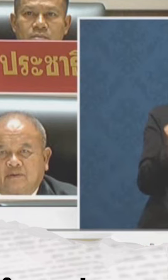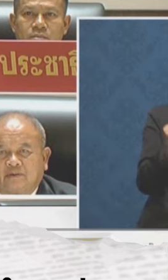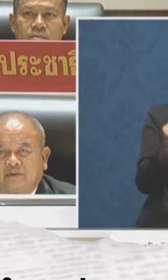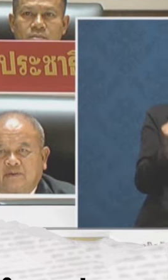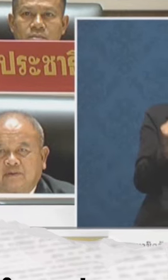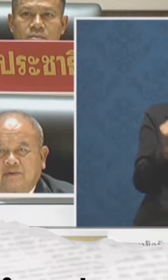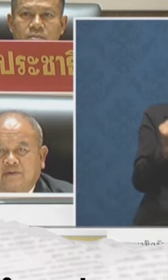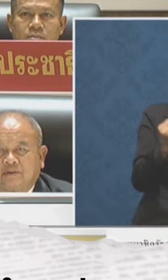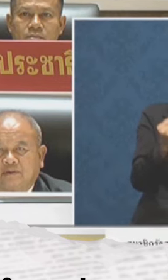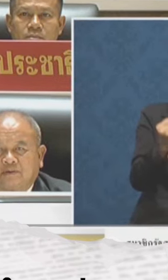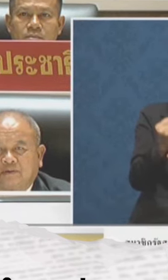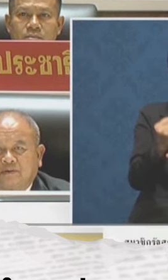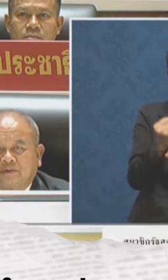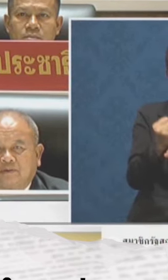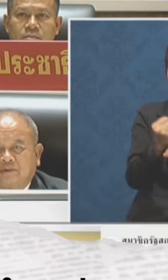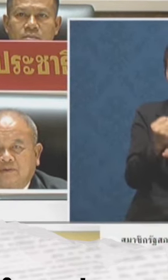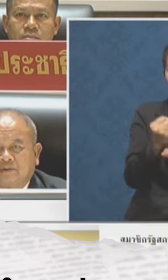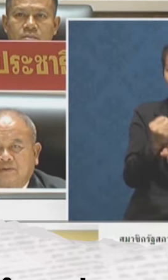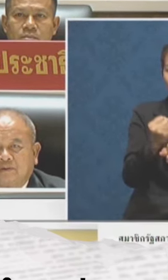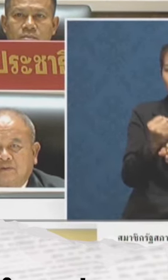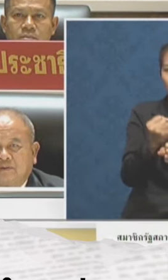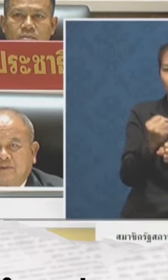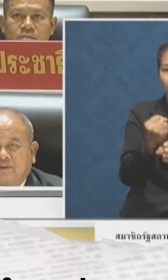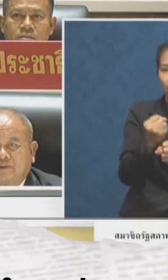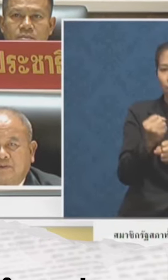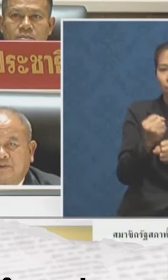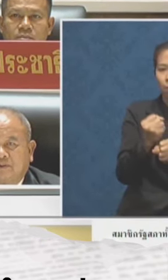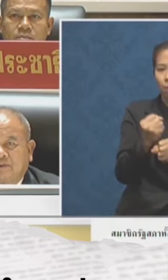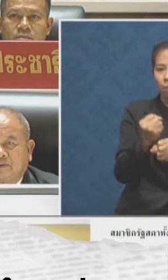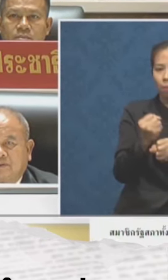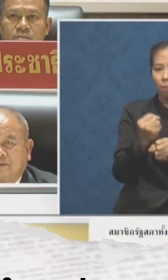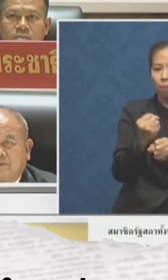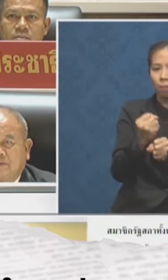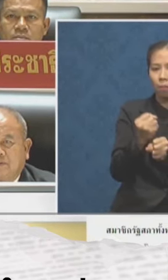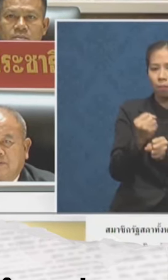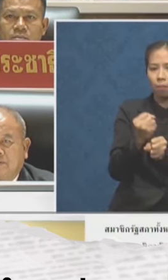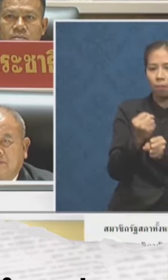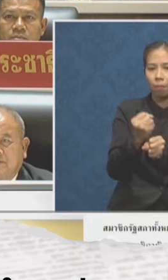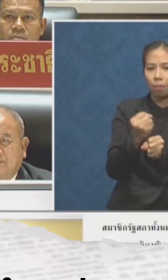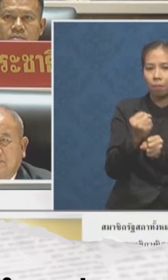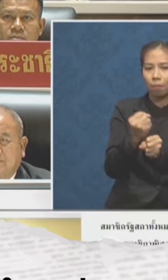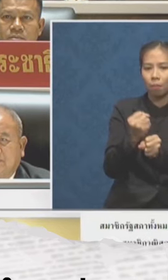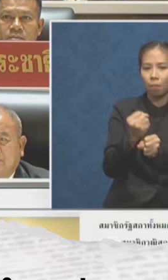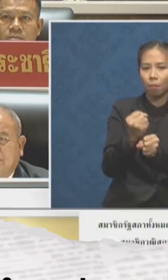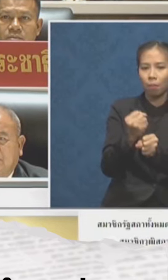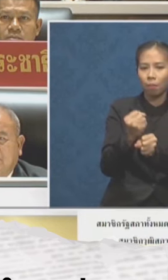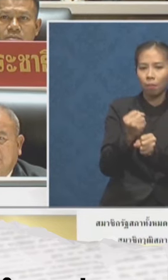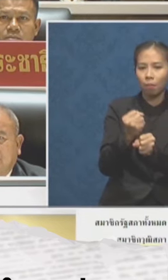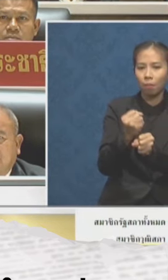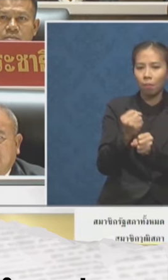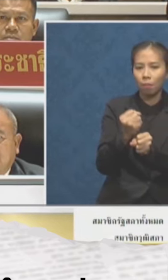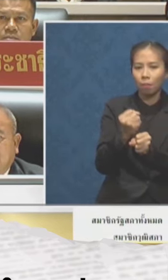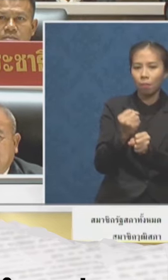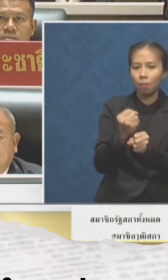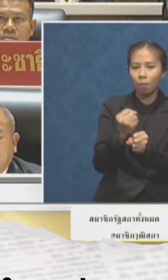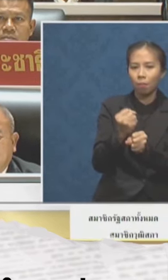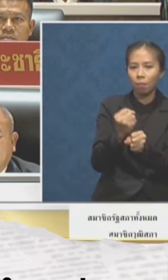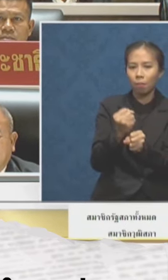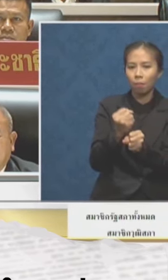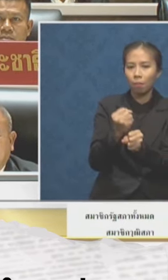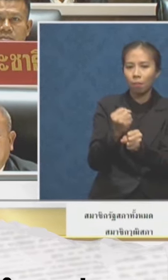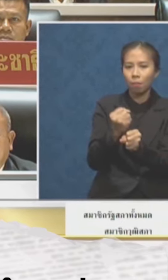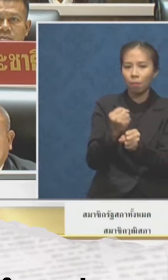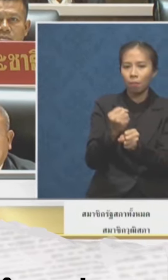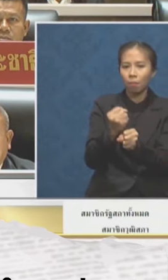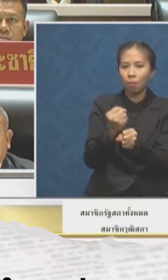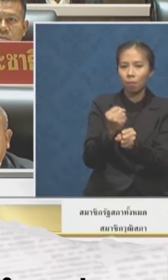ฐ์ส.ส.บัญชีรายชื่อรักษาการหัวหน้าพรรคประชาธิปัตย์ได้ให้สัมภาษณ์กรณีเมื่อวานนี้วันที่11กันยาที่มีคนพูดคุยกันว่าการอภิปร